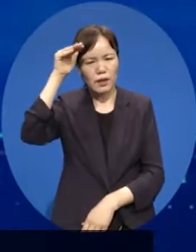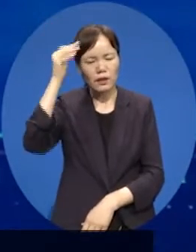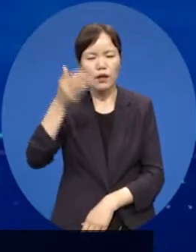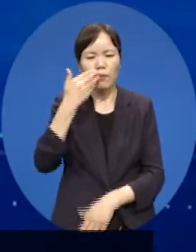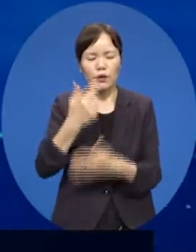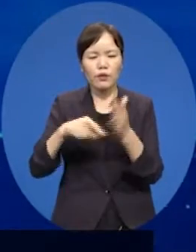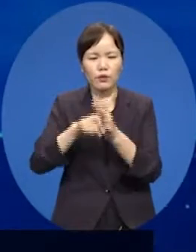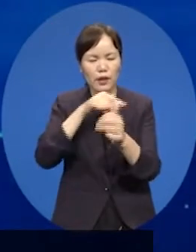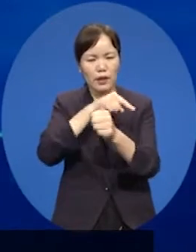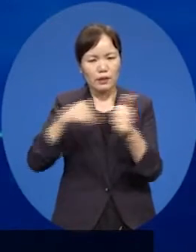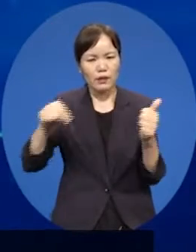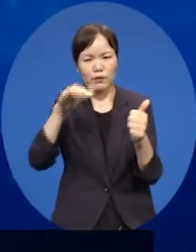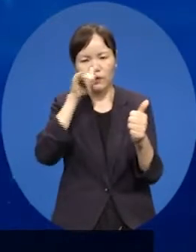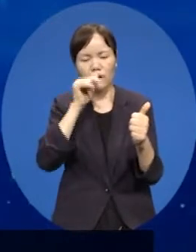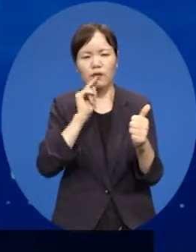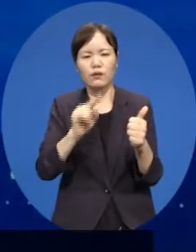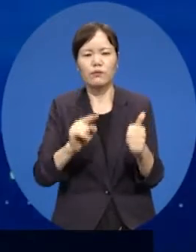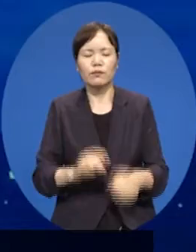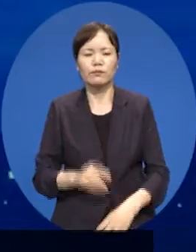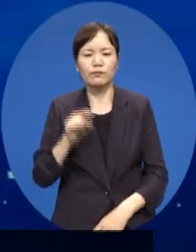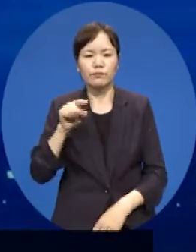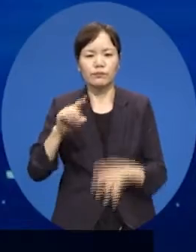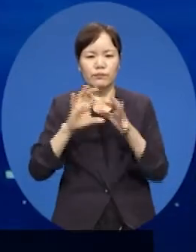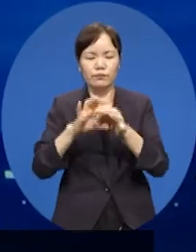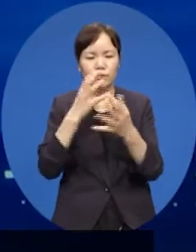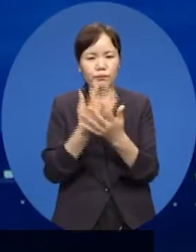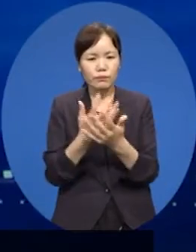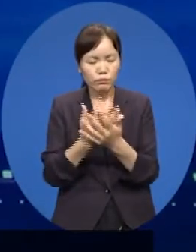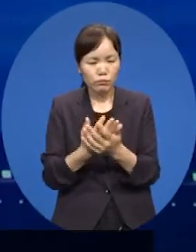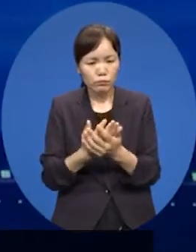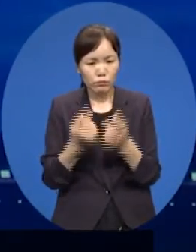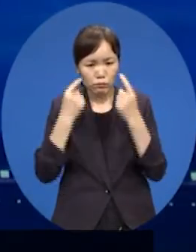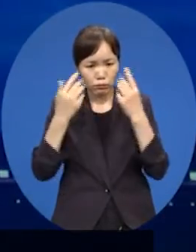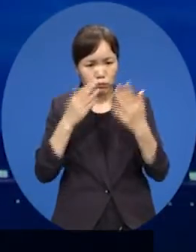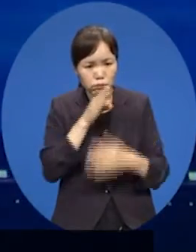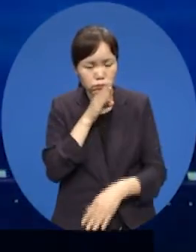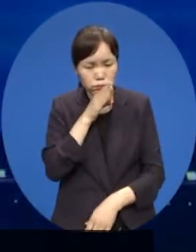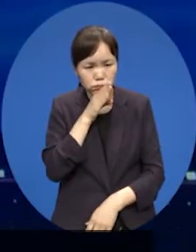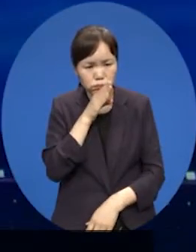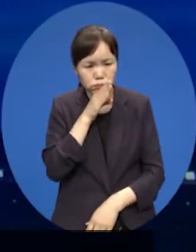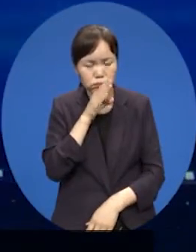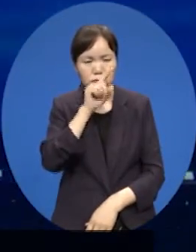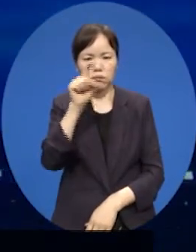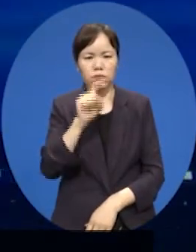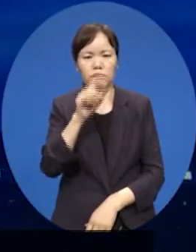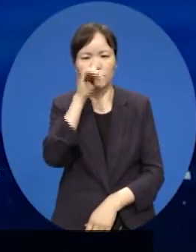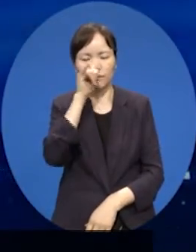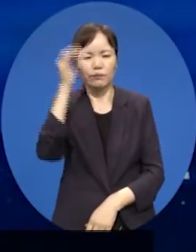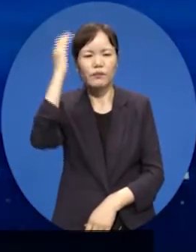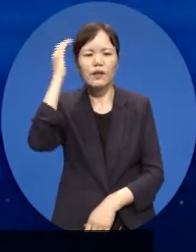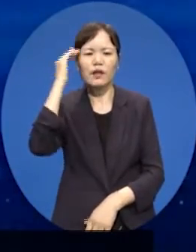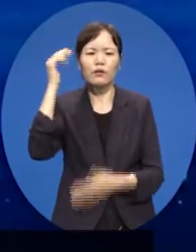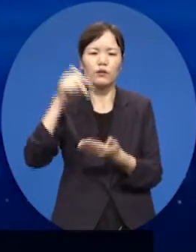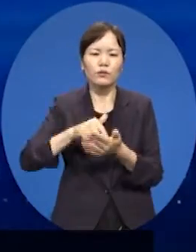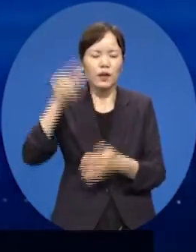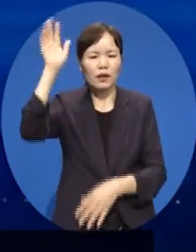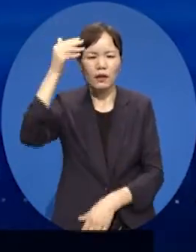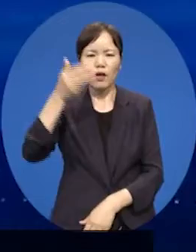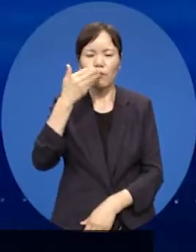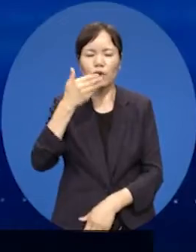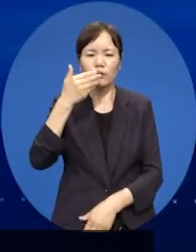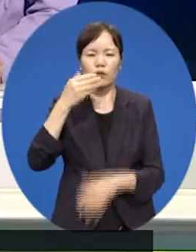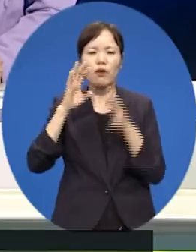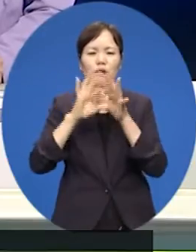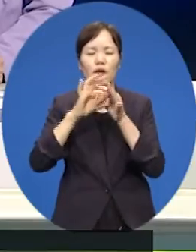고 있다 라고 그렇게 얘기했는데 이 관련 절에 정확한 건지 좀 궁금한 부분도 있고요 사실 우리나라에서는 요 개식용 자체의